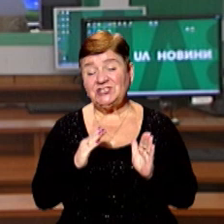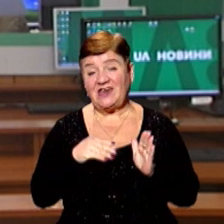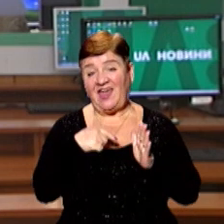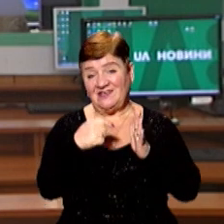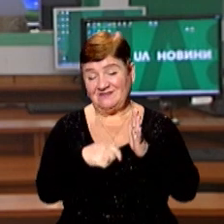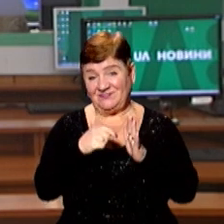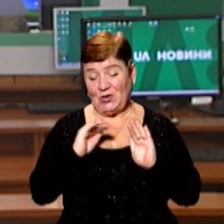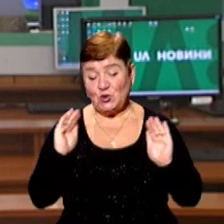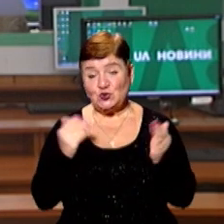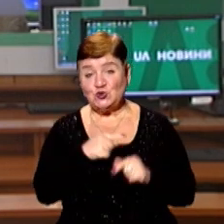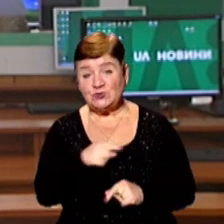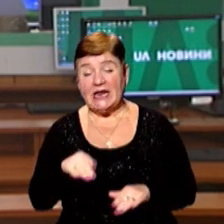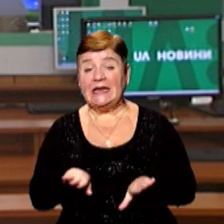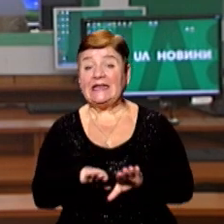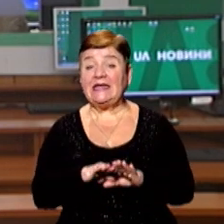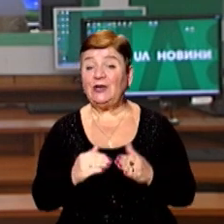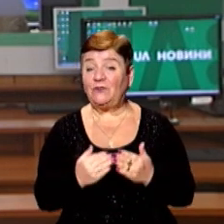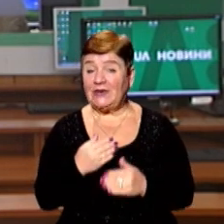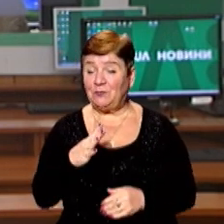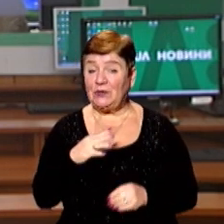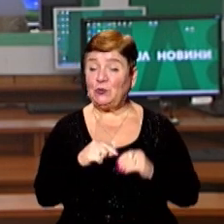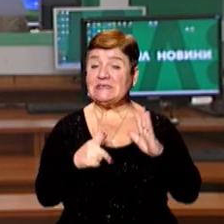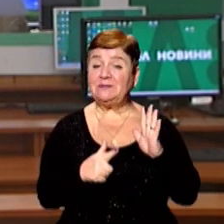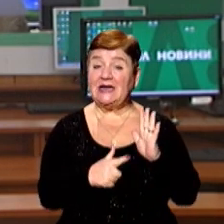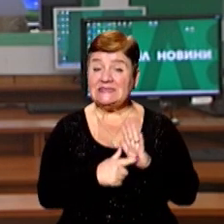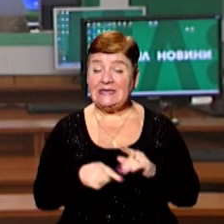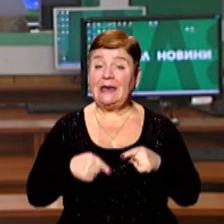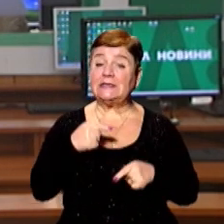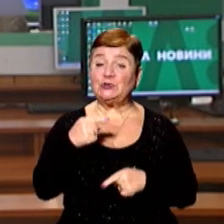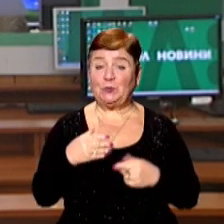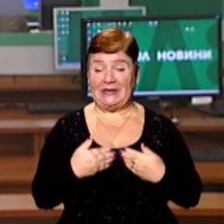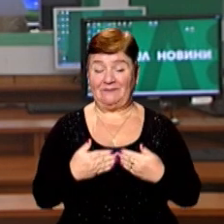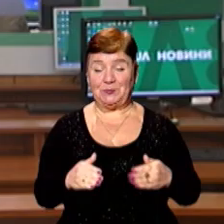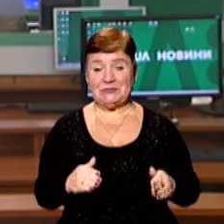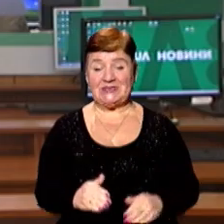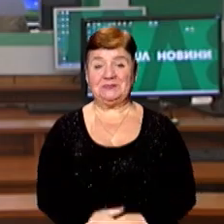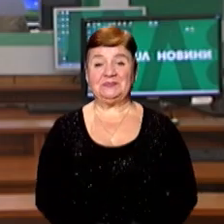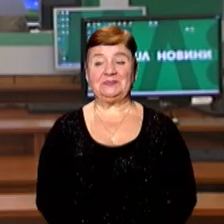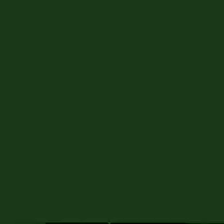Такими були новини на цей час. О 17:00 наступний випуск.